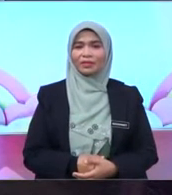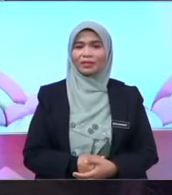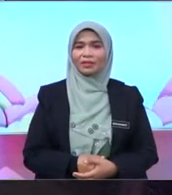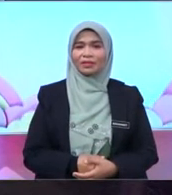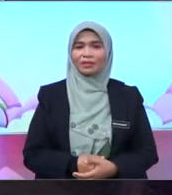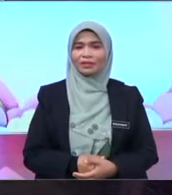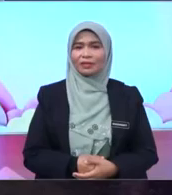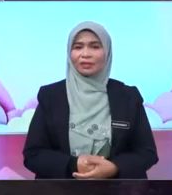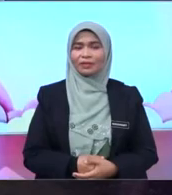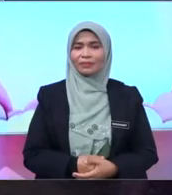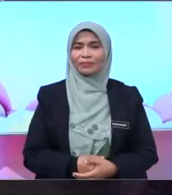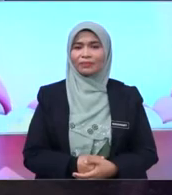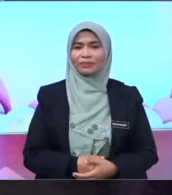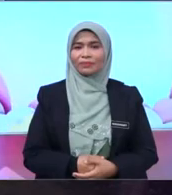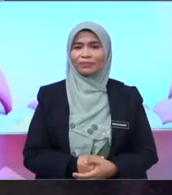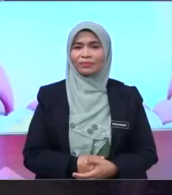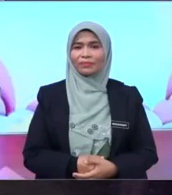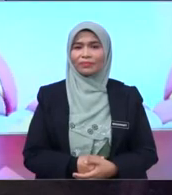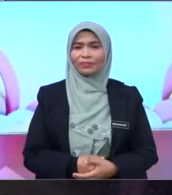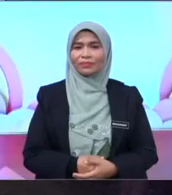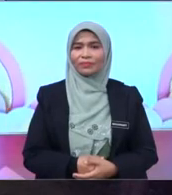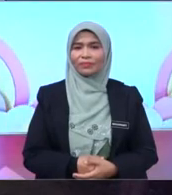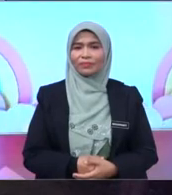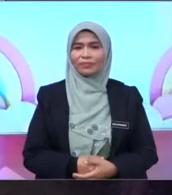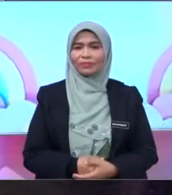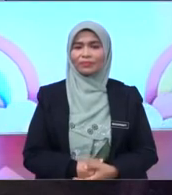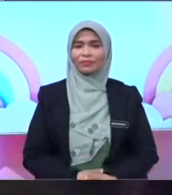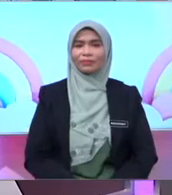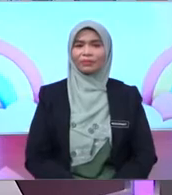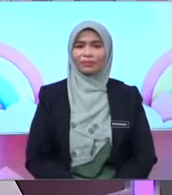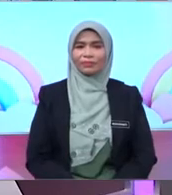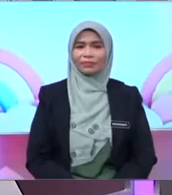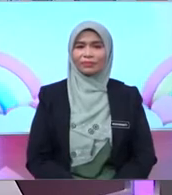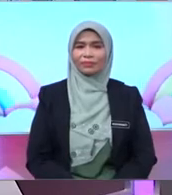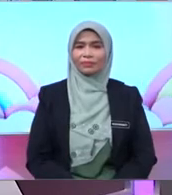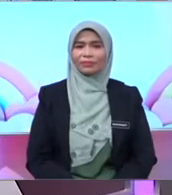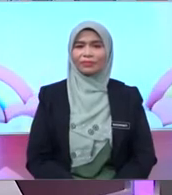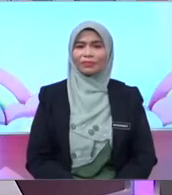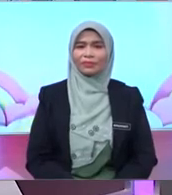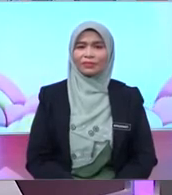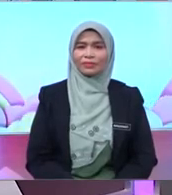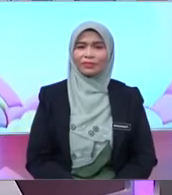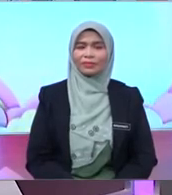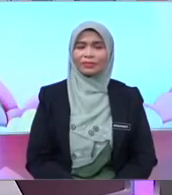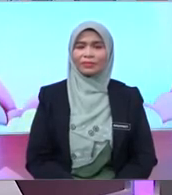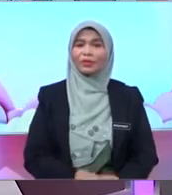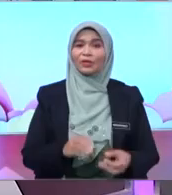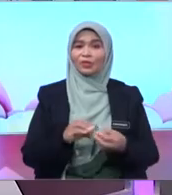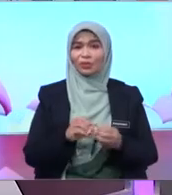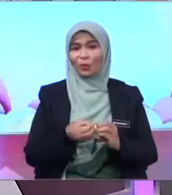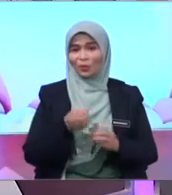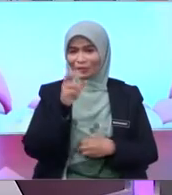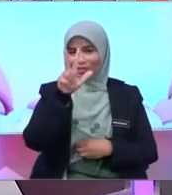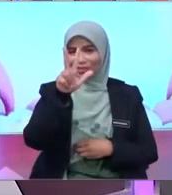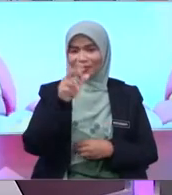udah selesai gule bermain pasalnya sego boleh cukup paling kaya mp3you